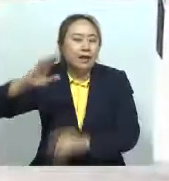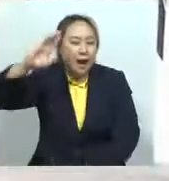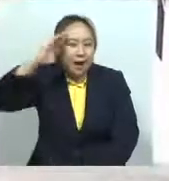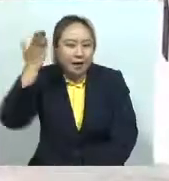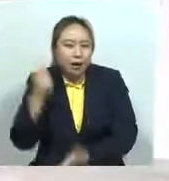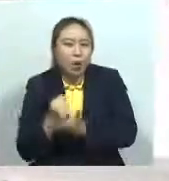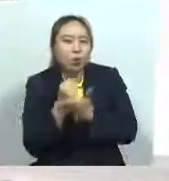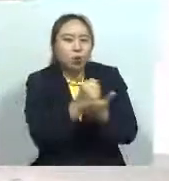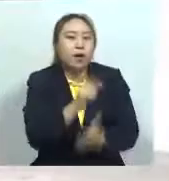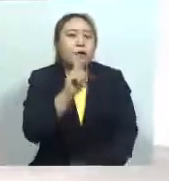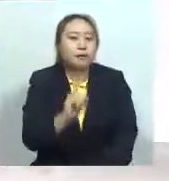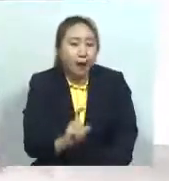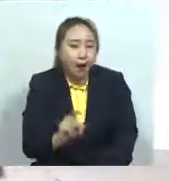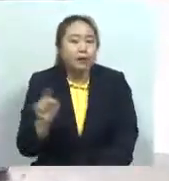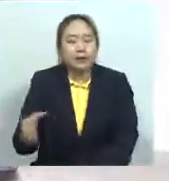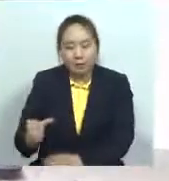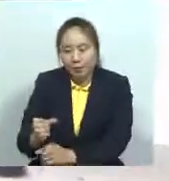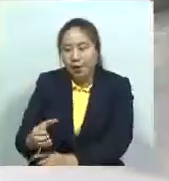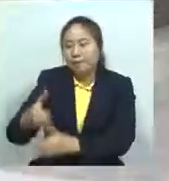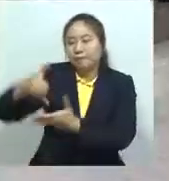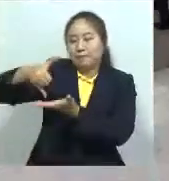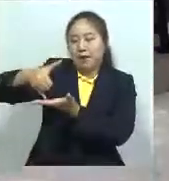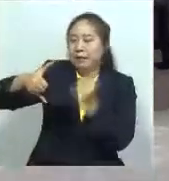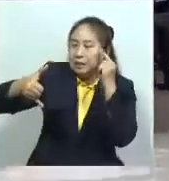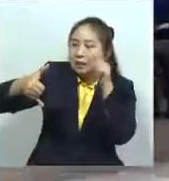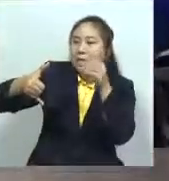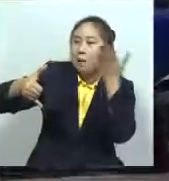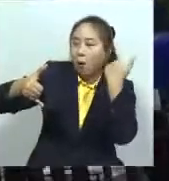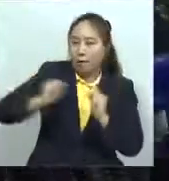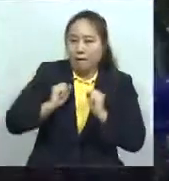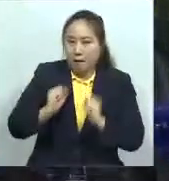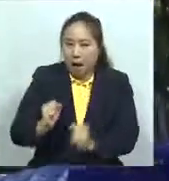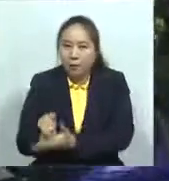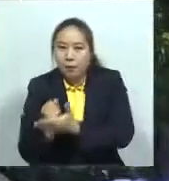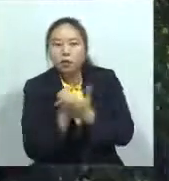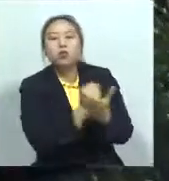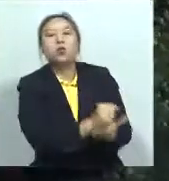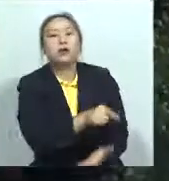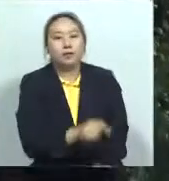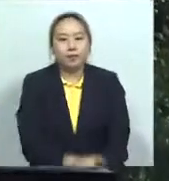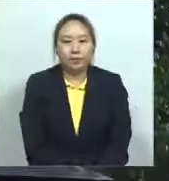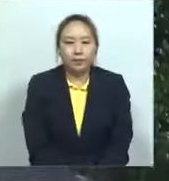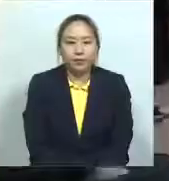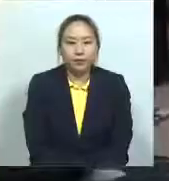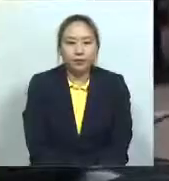จัดสร้างขึ้นเพื่อรำลึกถึงความกล้าหาญแล้วก็ความเสียสละของจ่าแซมจากเหตุการณ์ในครั้งนั้นด้วยค่ะ